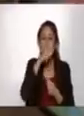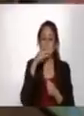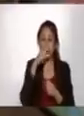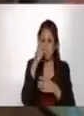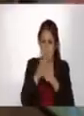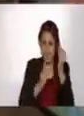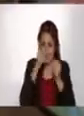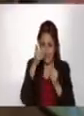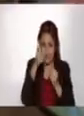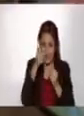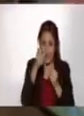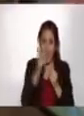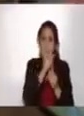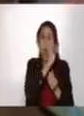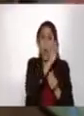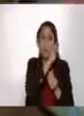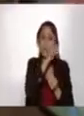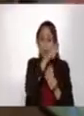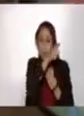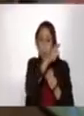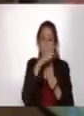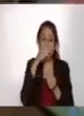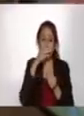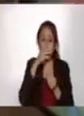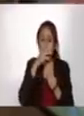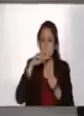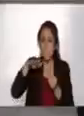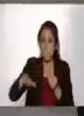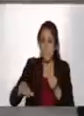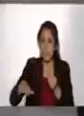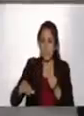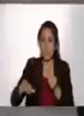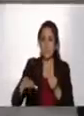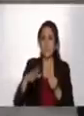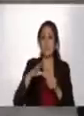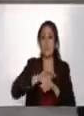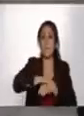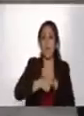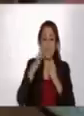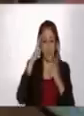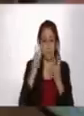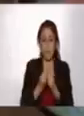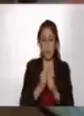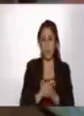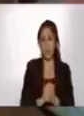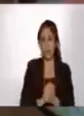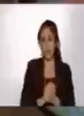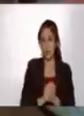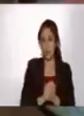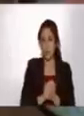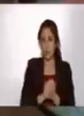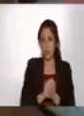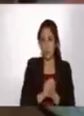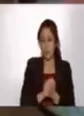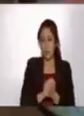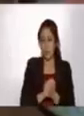هنا في الشارع ده. قعدنا 3 ايام نلف والدنيا كلها تلف معانا. قلت الحمد لله مدام بنتي ما فيش اي حد قال ان فيها